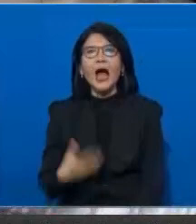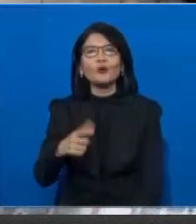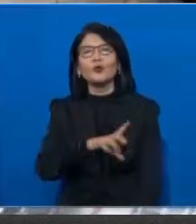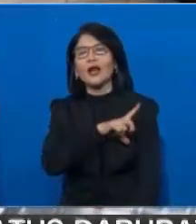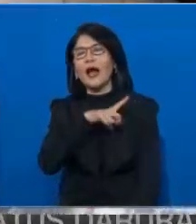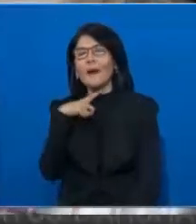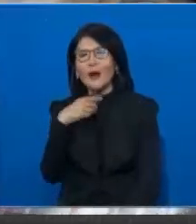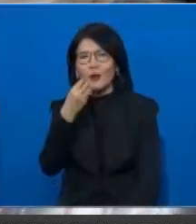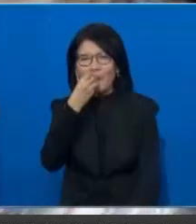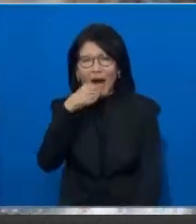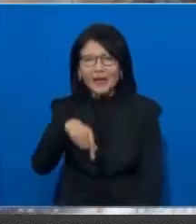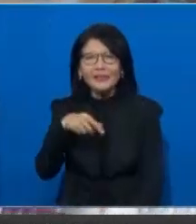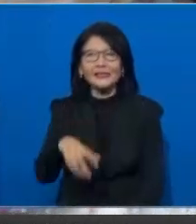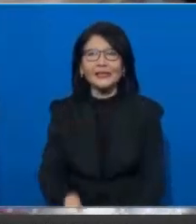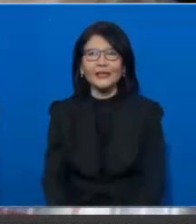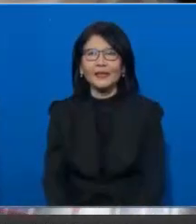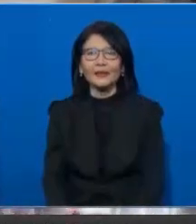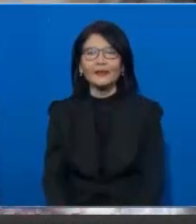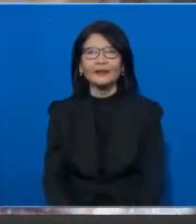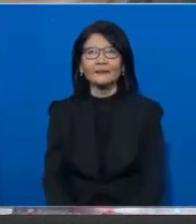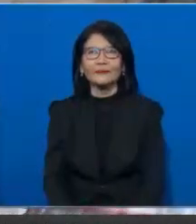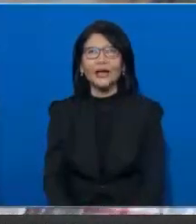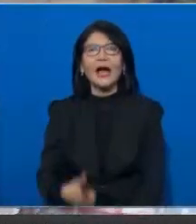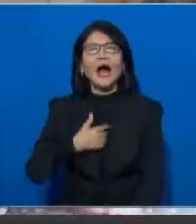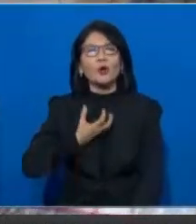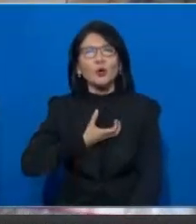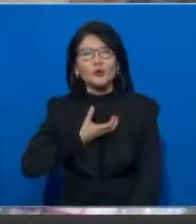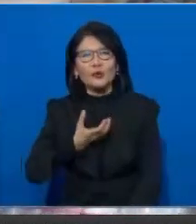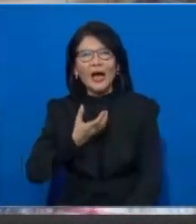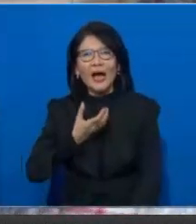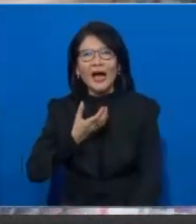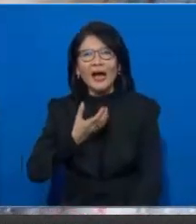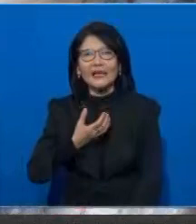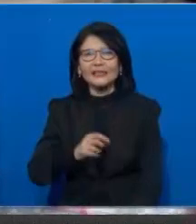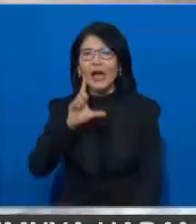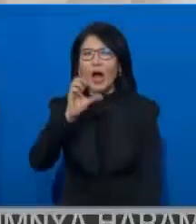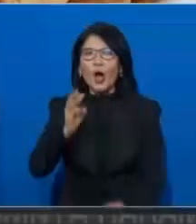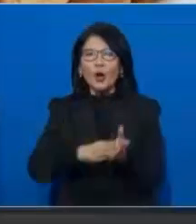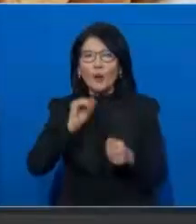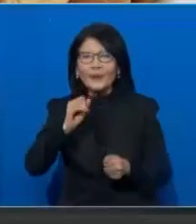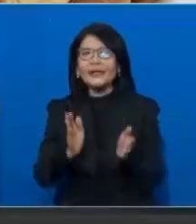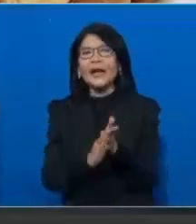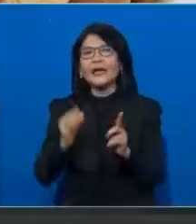sini, jadi udah kayak homey banget gitu. Terus aku suka banget sama rasa mie-nya, sama rasa pangsitnya gitu.